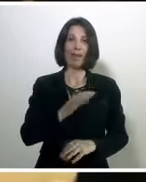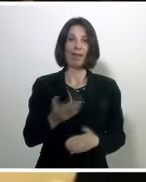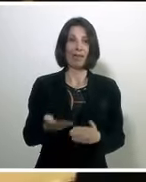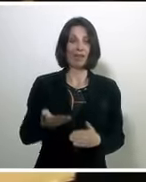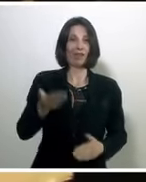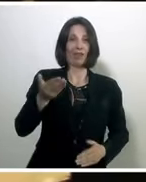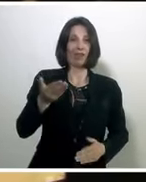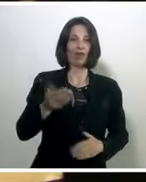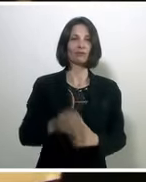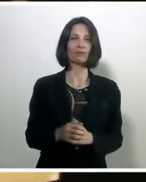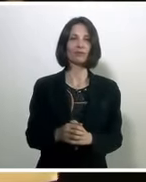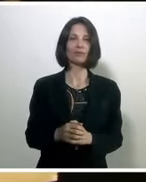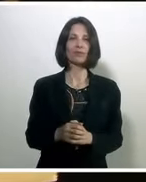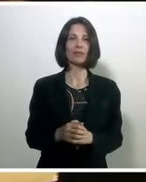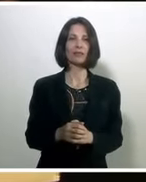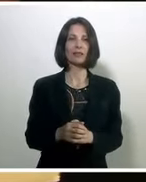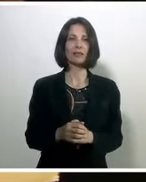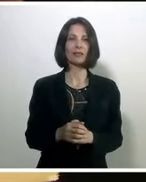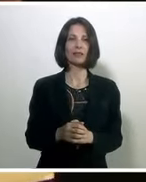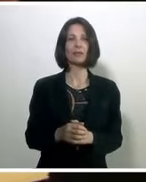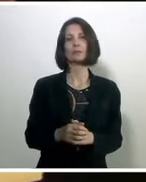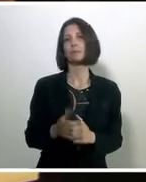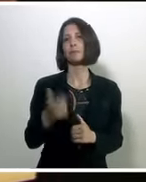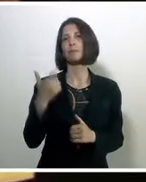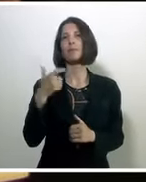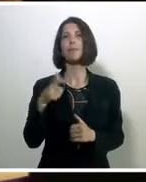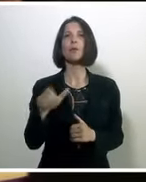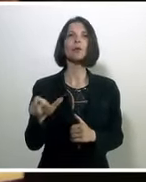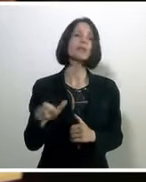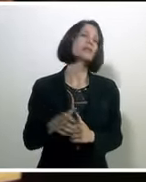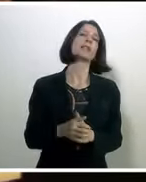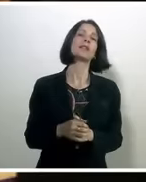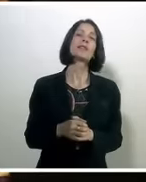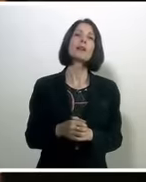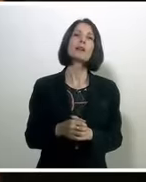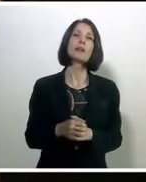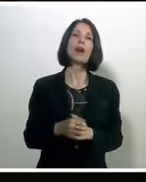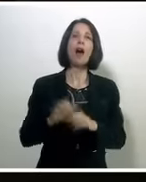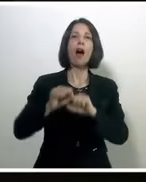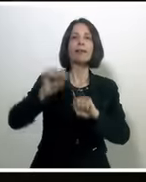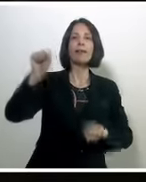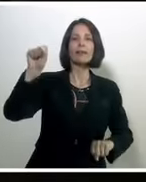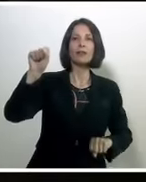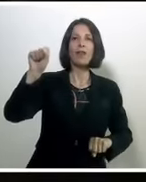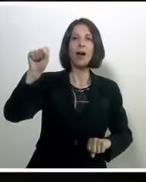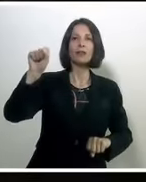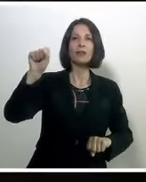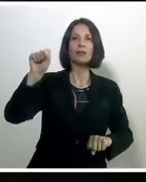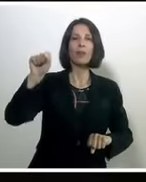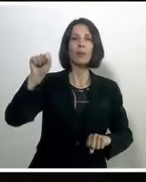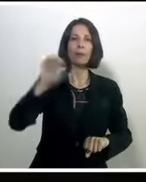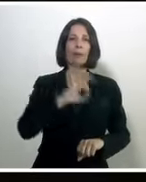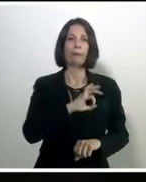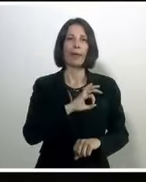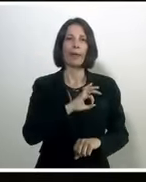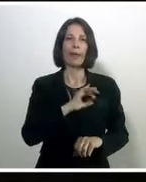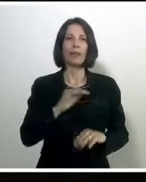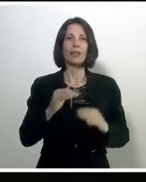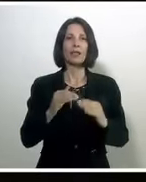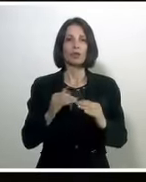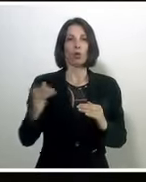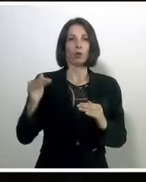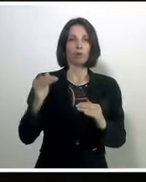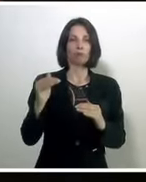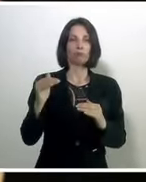le motivazioni le motivazioni dell'attestato di alta benemerenza sono queste